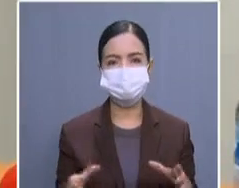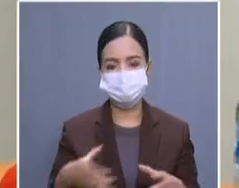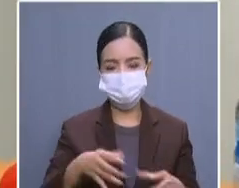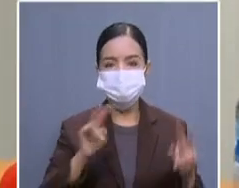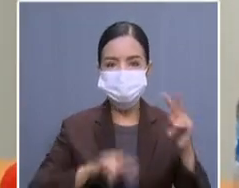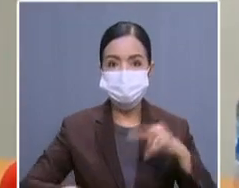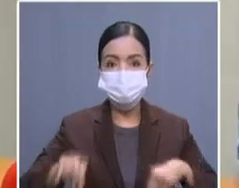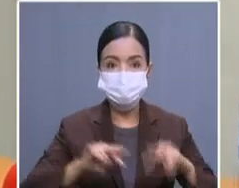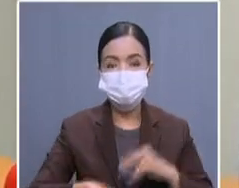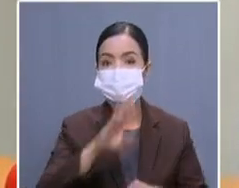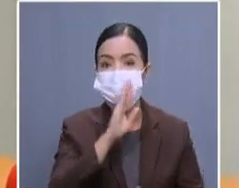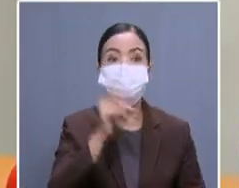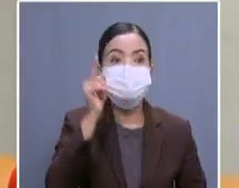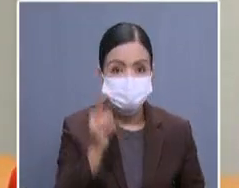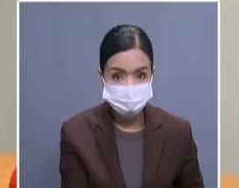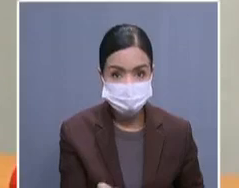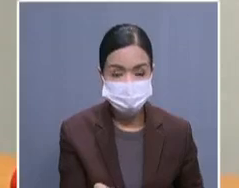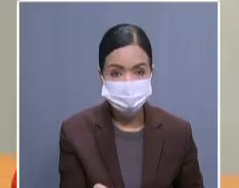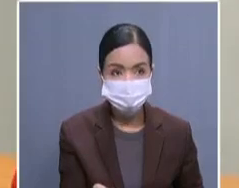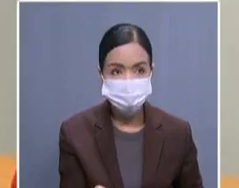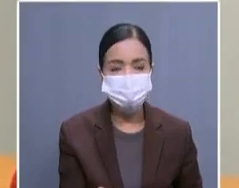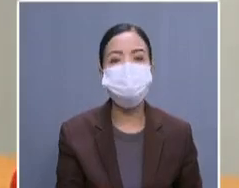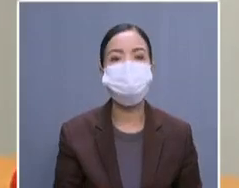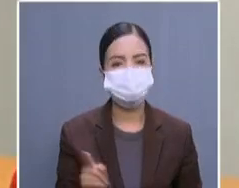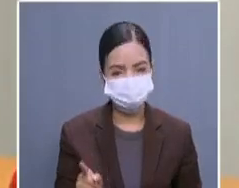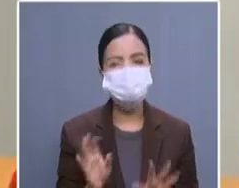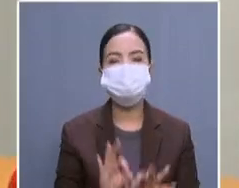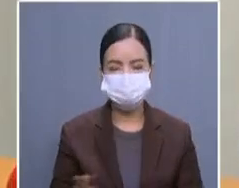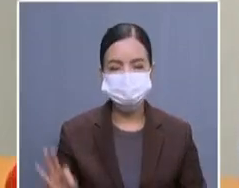ถ้าเป็นจริงเราก็ถือว่าเป็นเรื่องใหญ่นะ